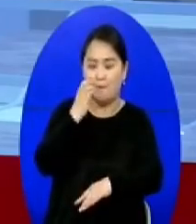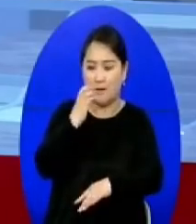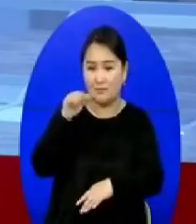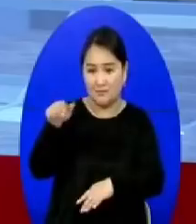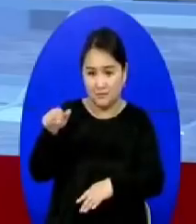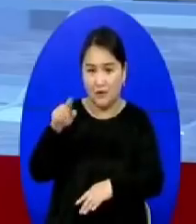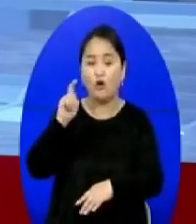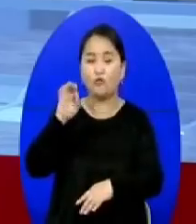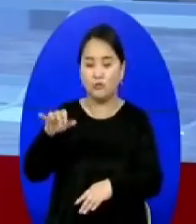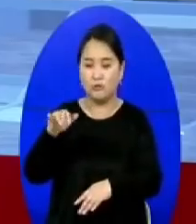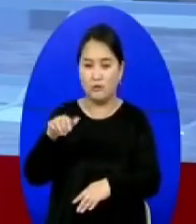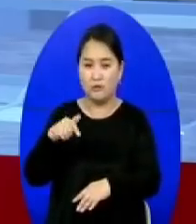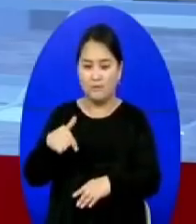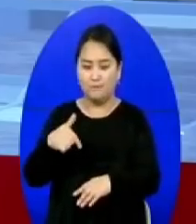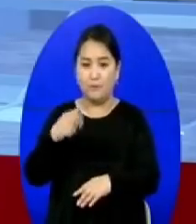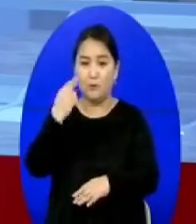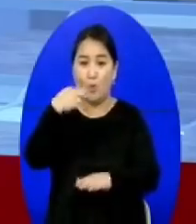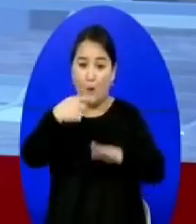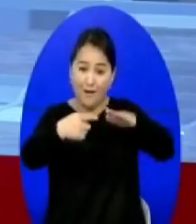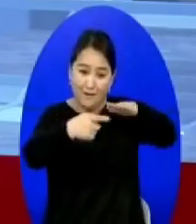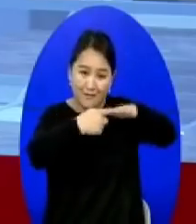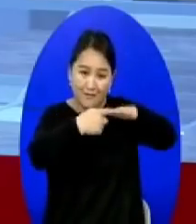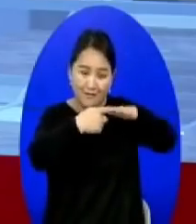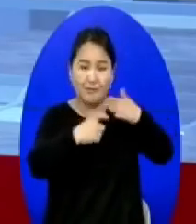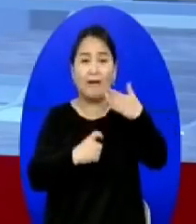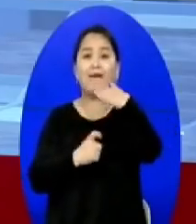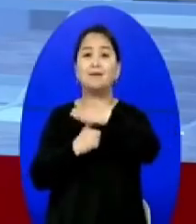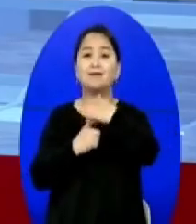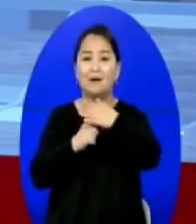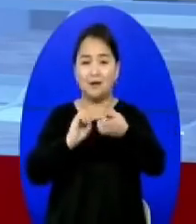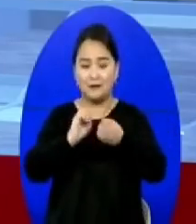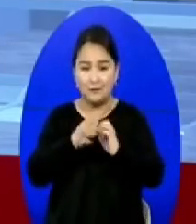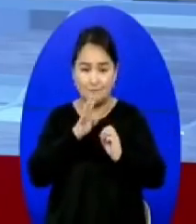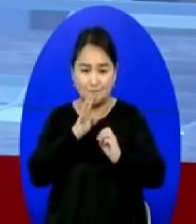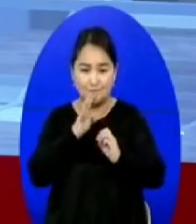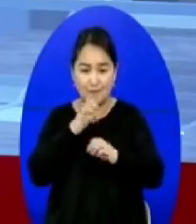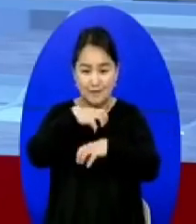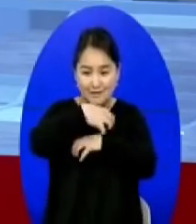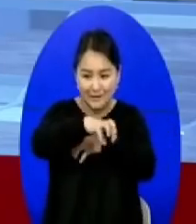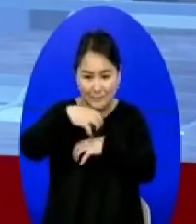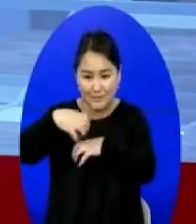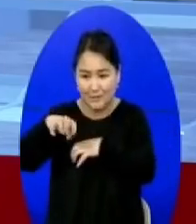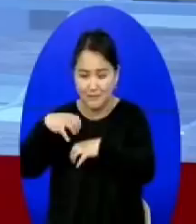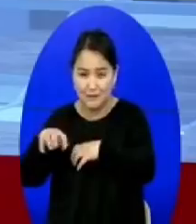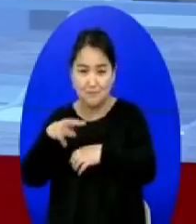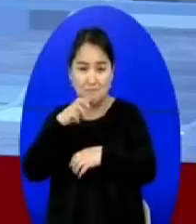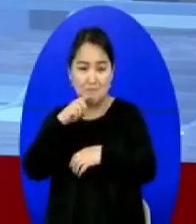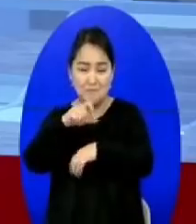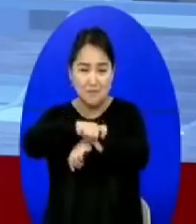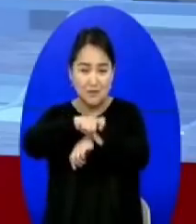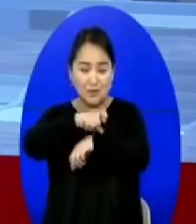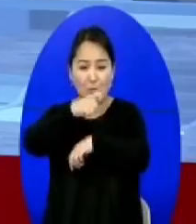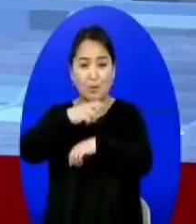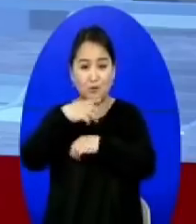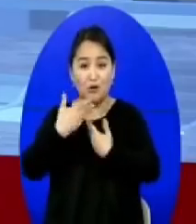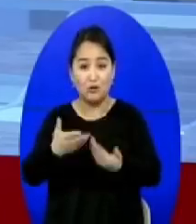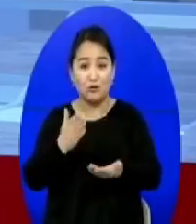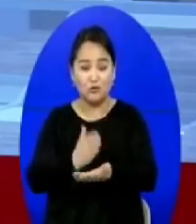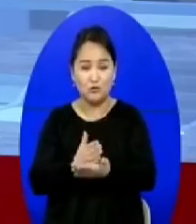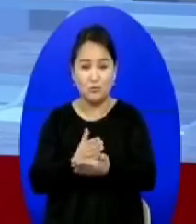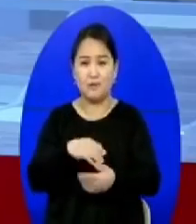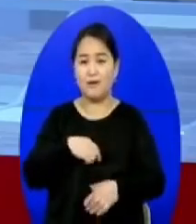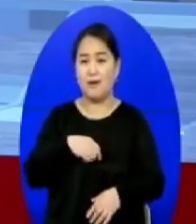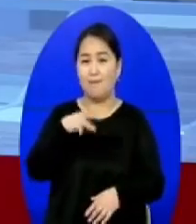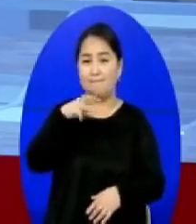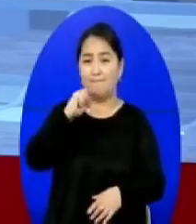дугаарыг хязгаарлалт хийж хөл хөдөлгөөнийг багасгах саналыг салбарын мэрэгжлтүүд тавьсан. Мөн өргөн хэрэглээний бараа бүтээгдэхүүний үнийн өсөлтөө сэргийлж,